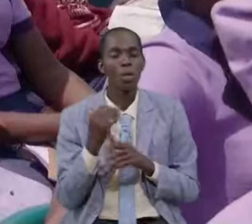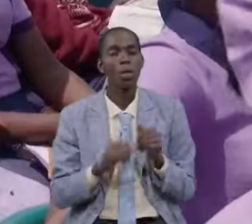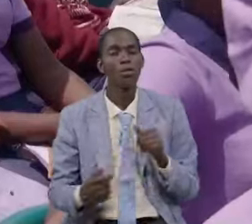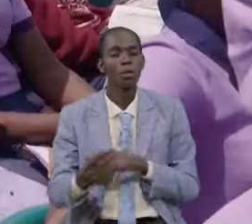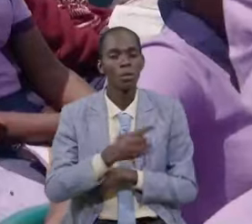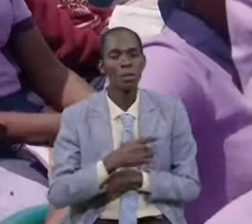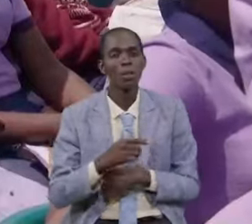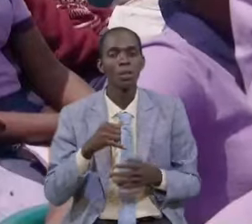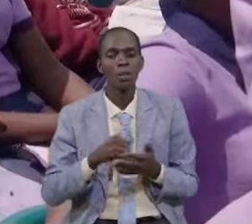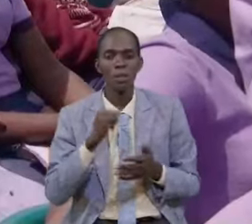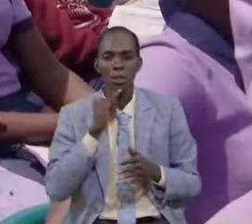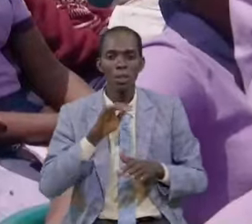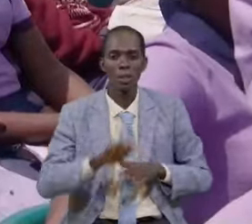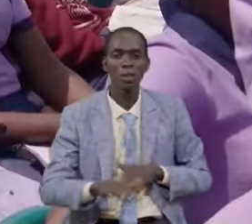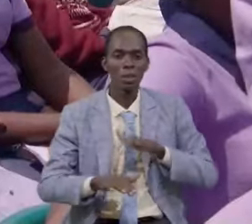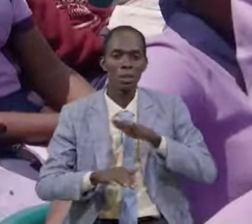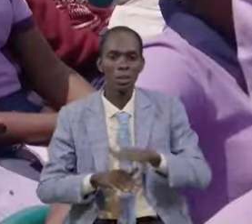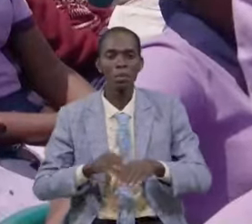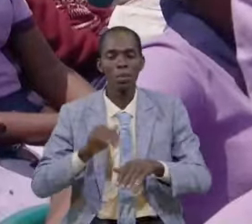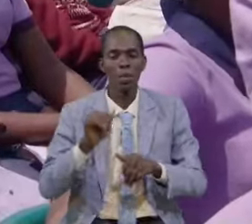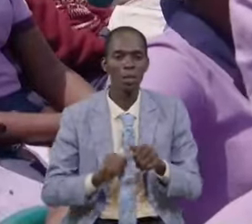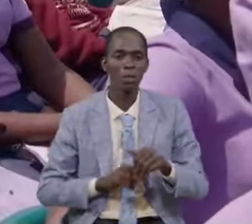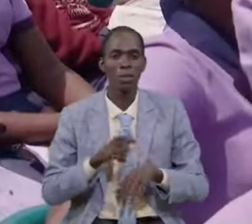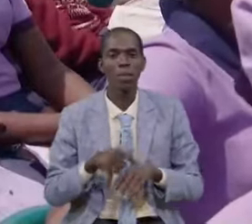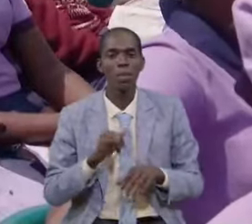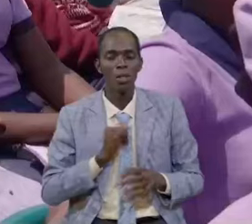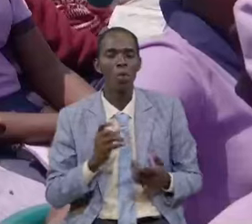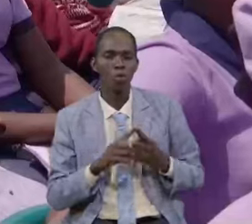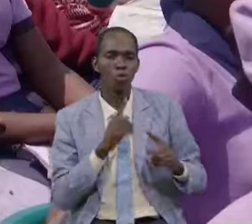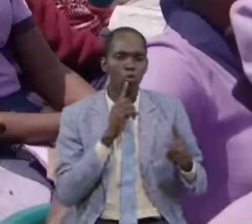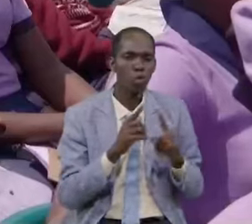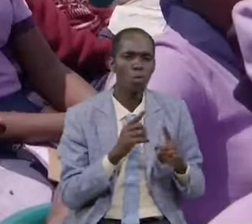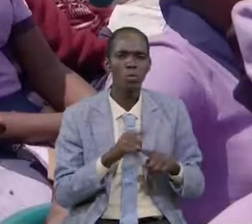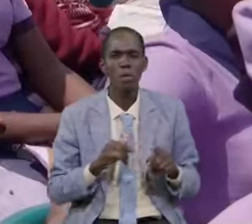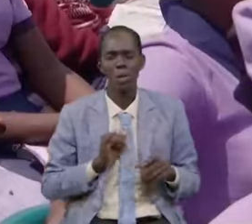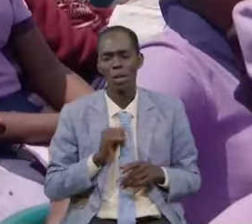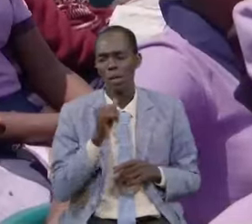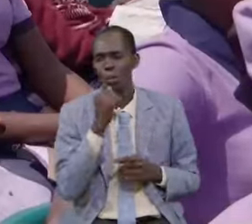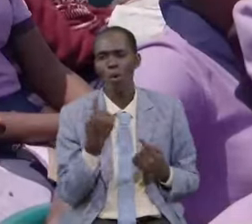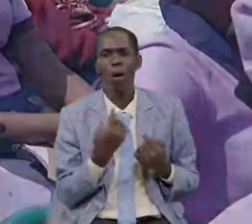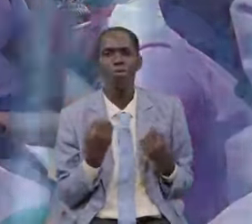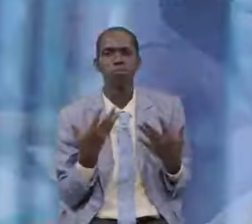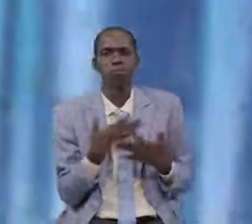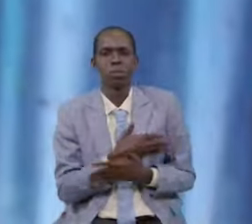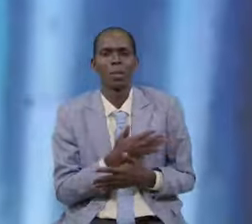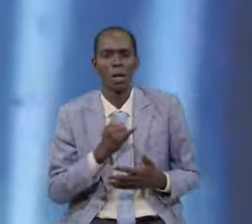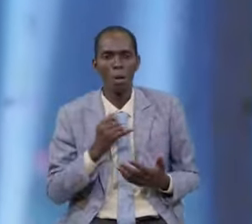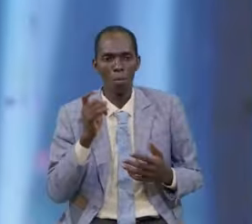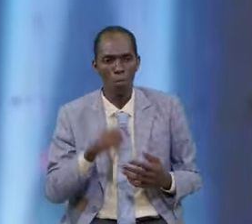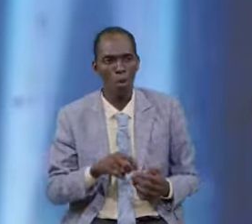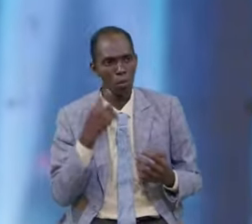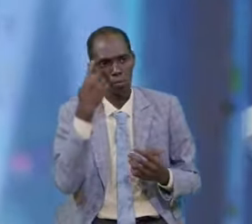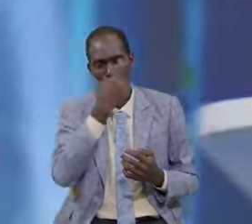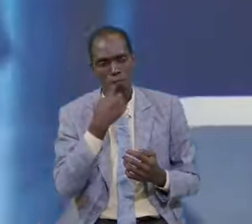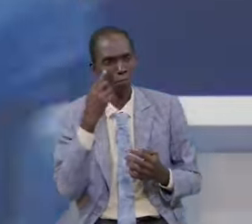quelqu'un aujourd'hui dont j'avais toujours peur de parler. Oh, je vais regarder quelqu'un droit dans les yeux. Et